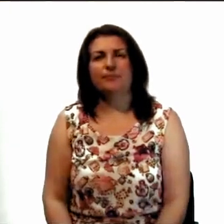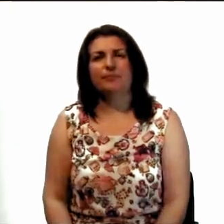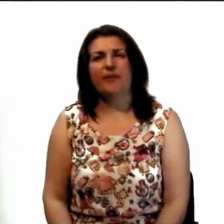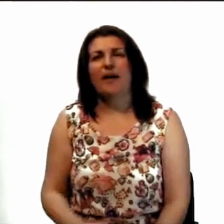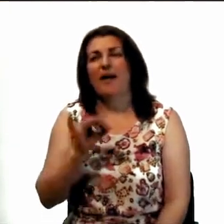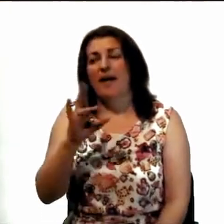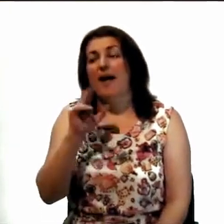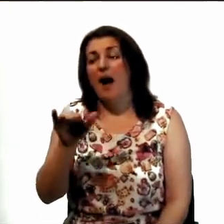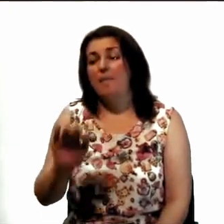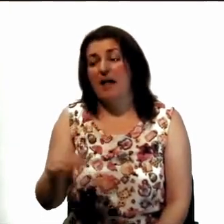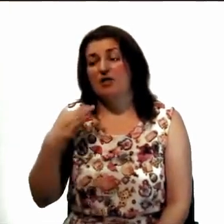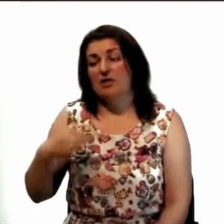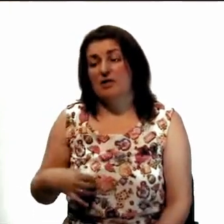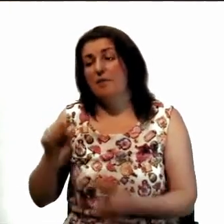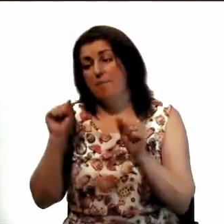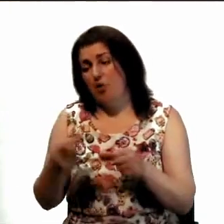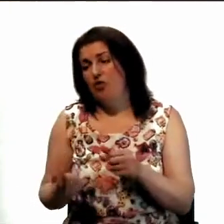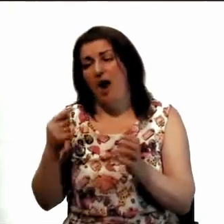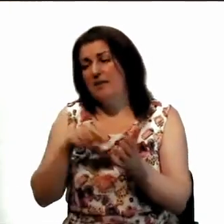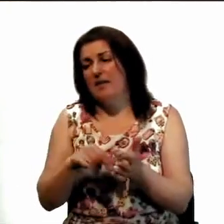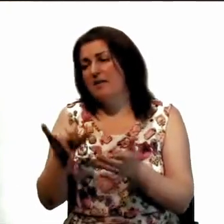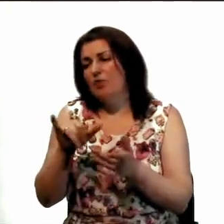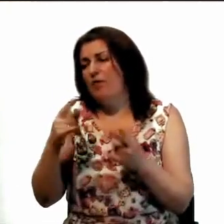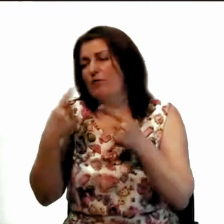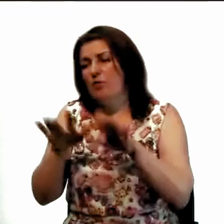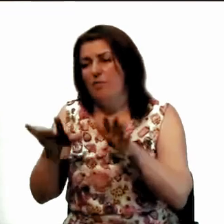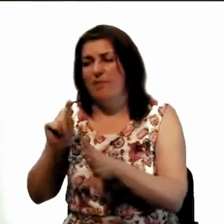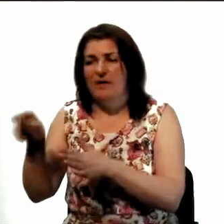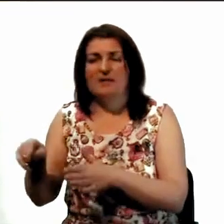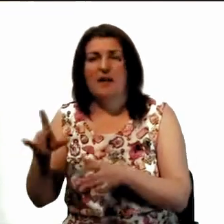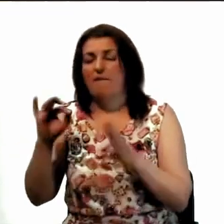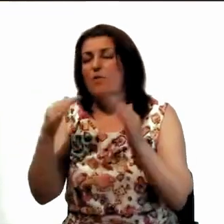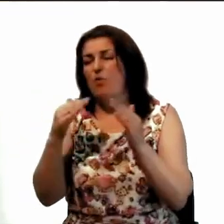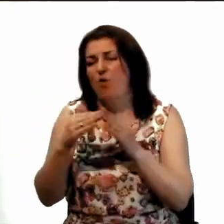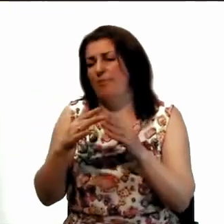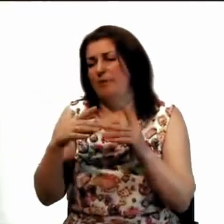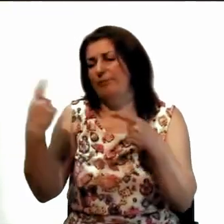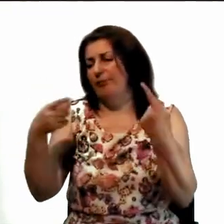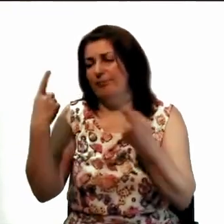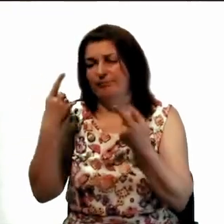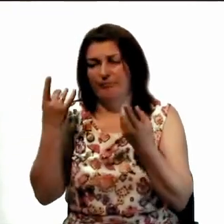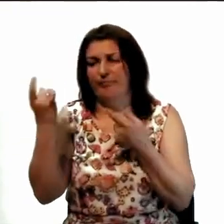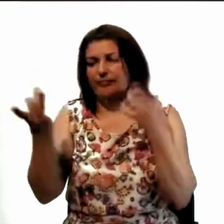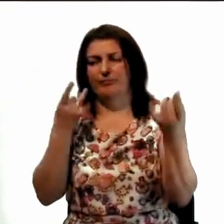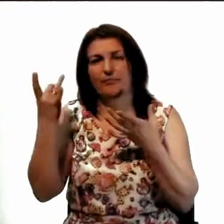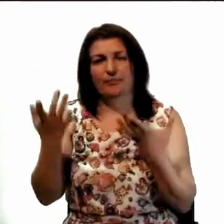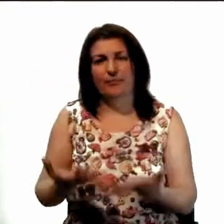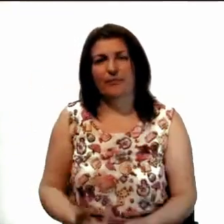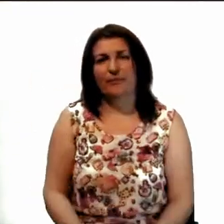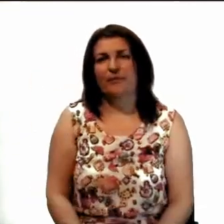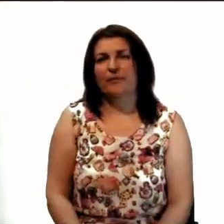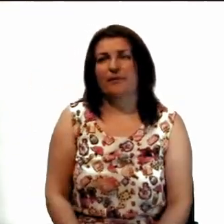И как младший сын можешь оказаться где-то в другом месте. В доме развратителей и расточителей.